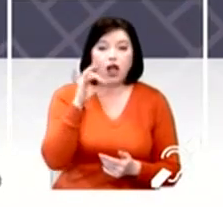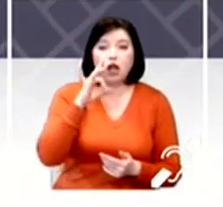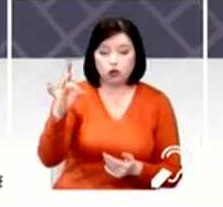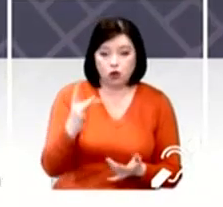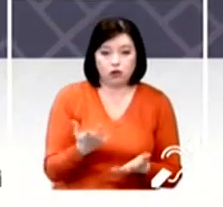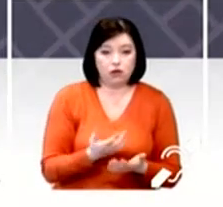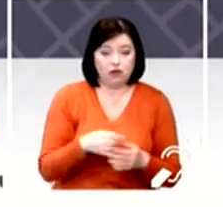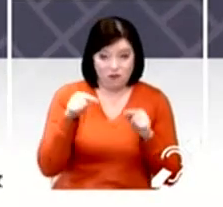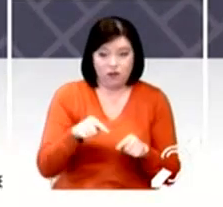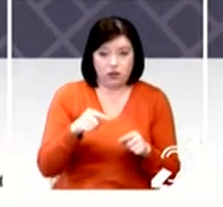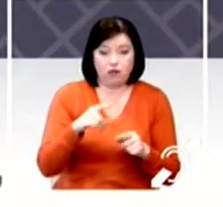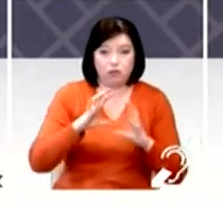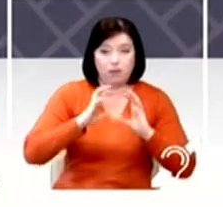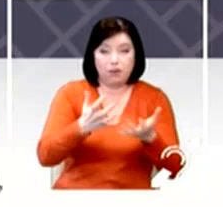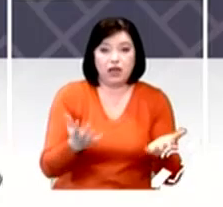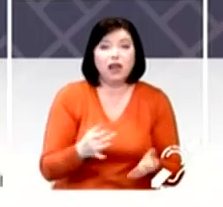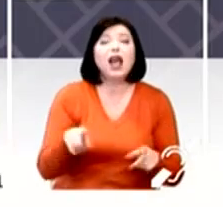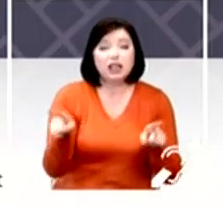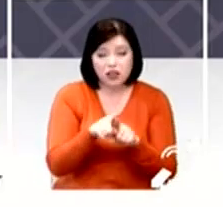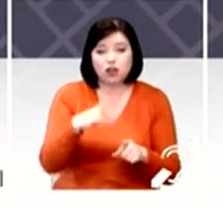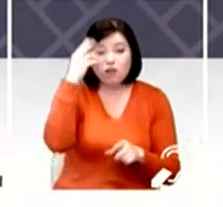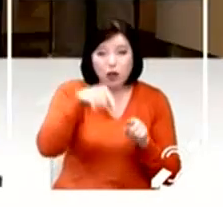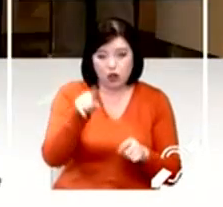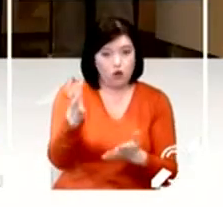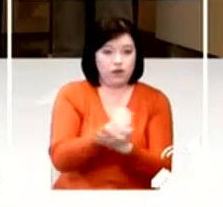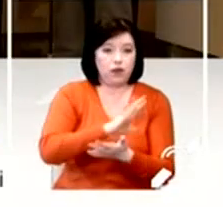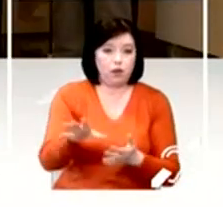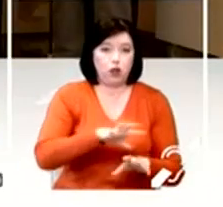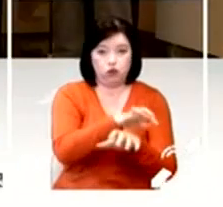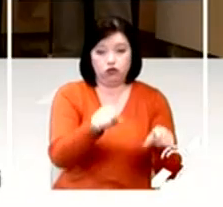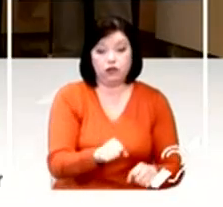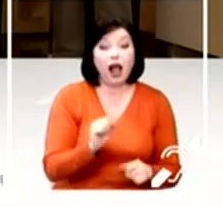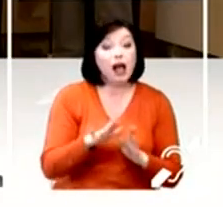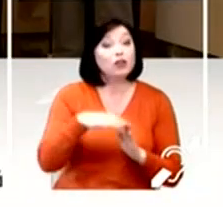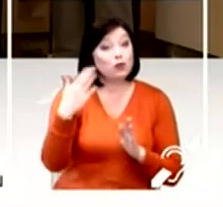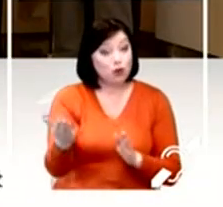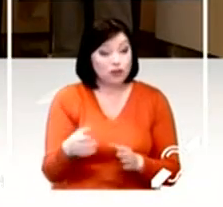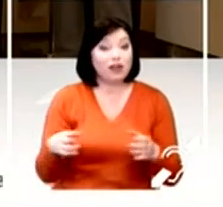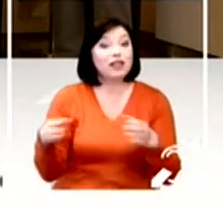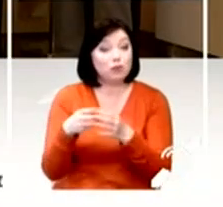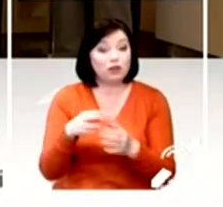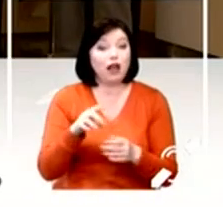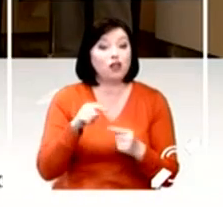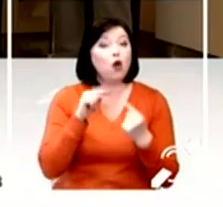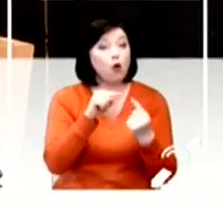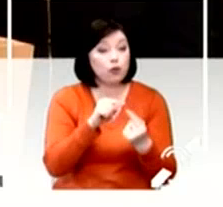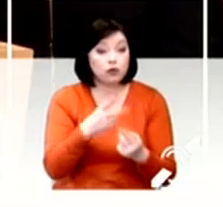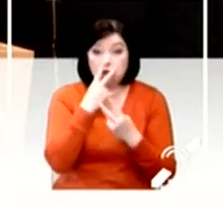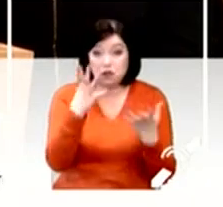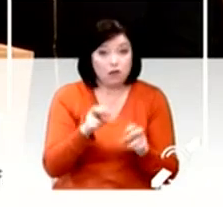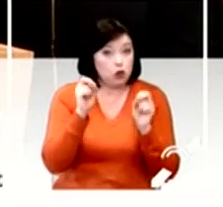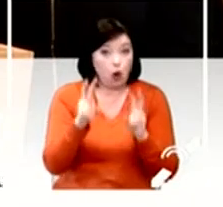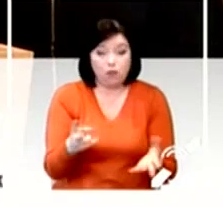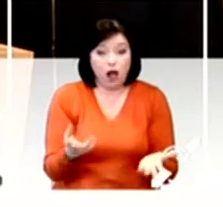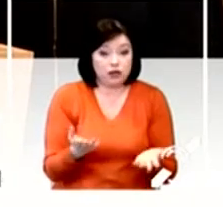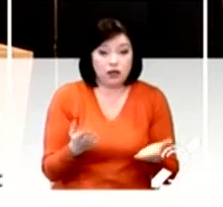primul în această lume, așa vor ieșua și în Republica Moldova. De cealaltă parte, deputații din opoziție susțin că nu văd riscuri